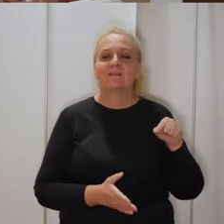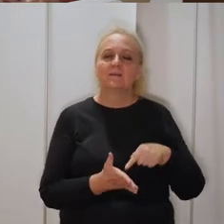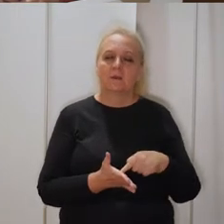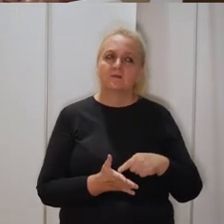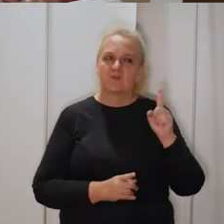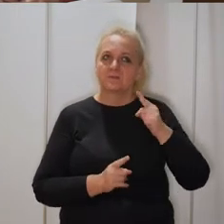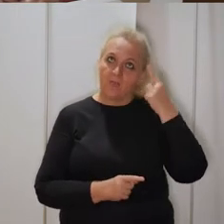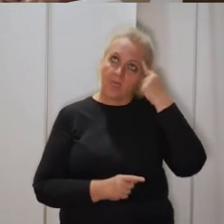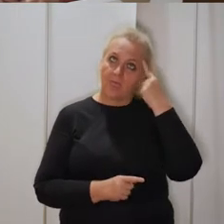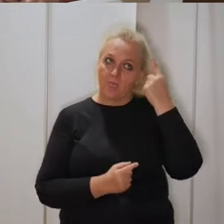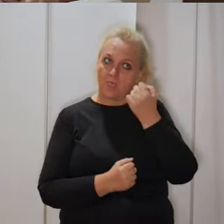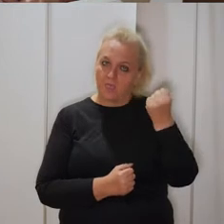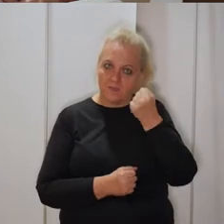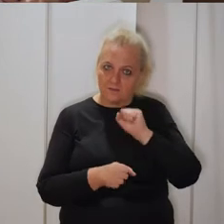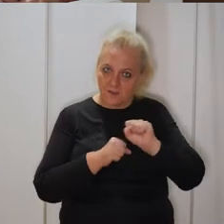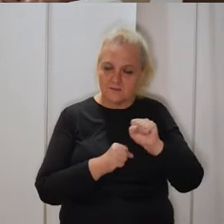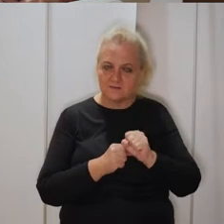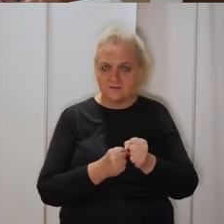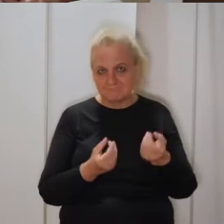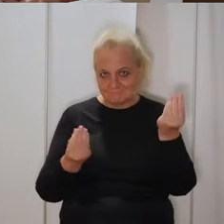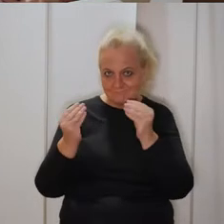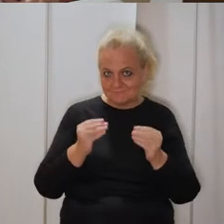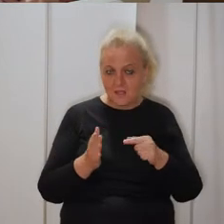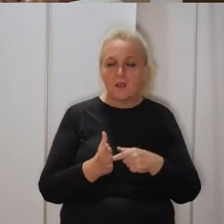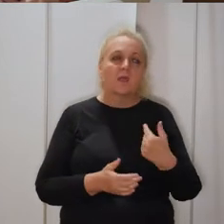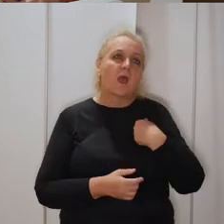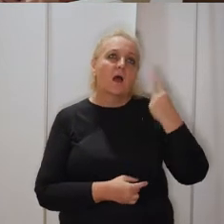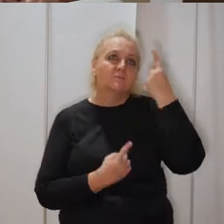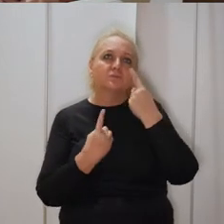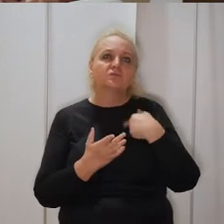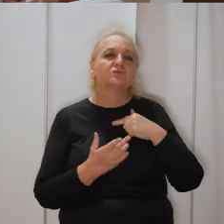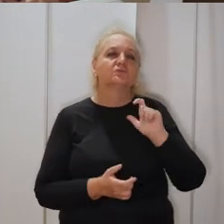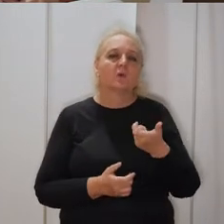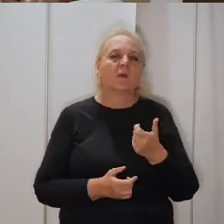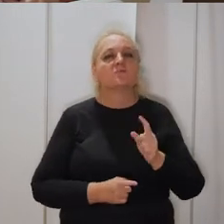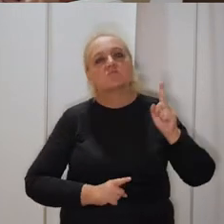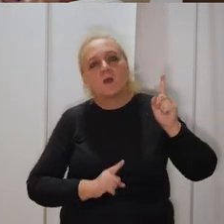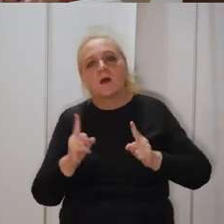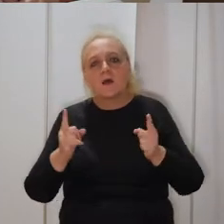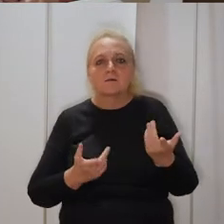towarzyszy mi często w twórczości, ponieważ tak myślę, że czasami